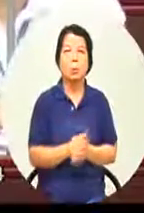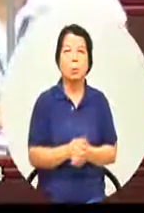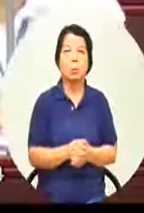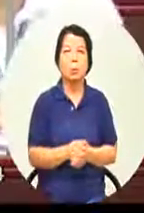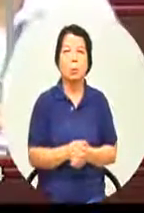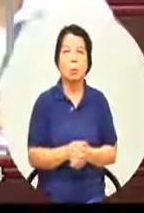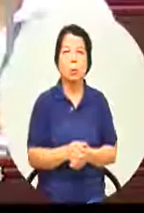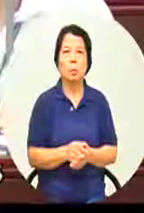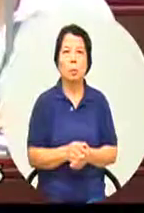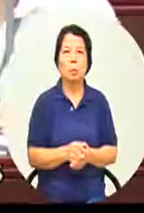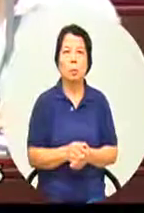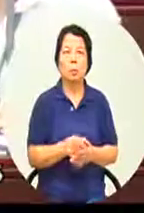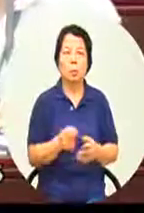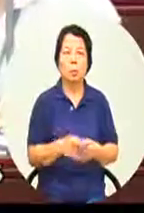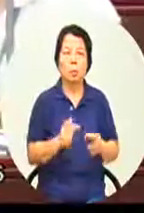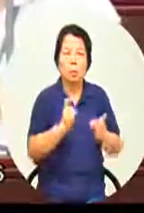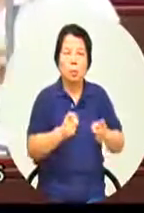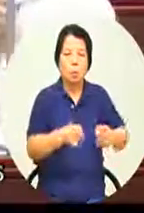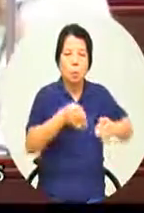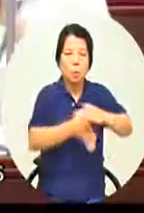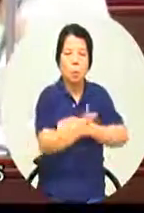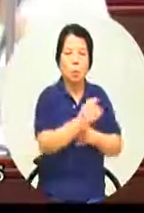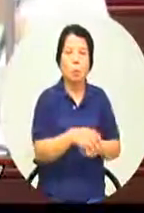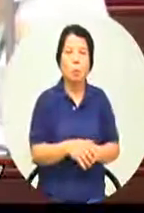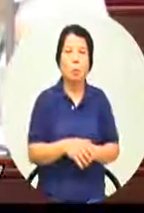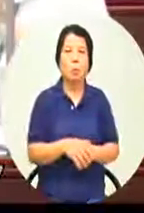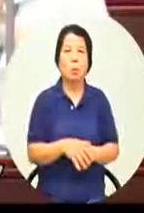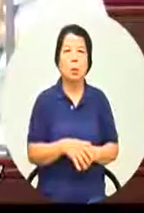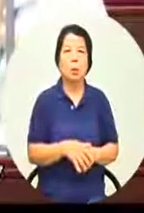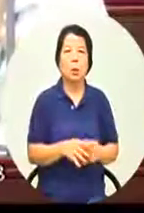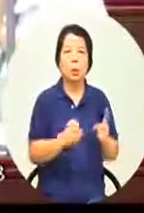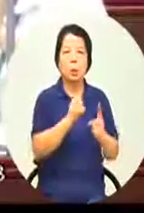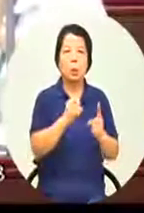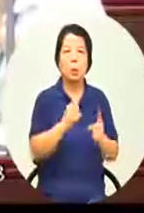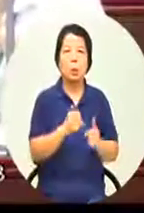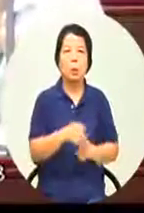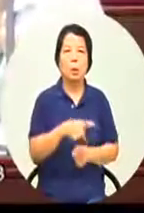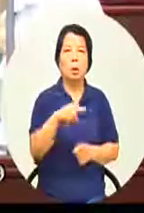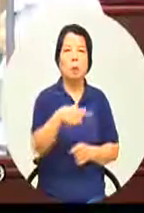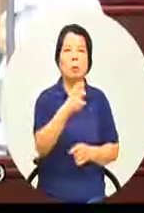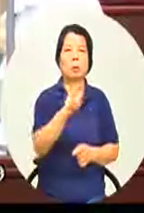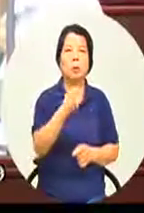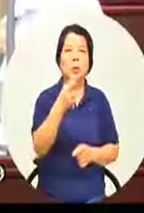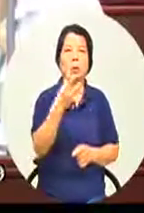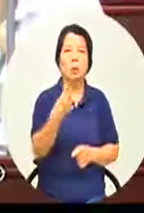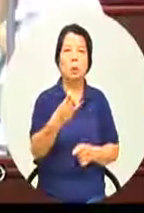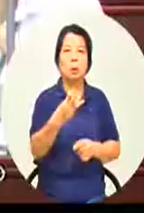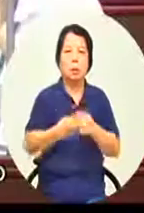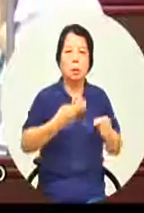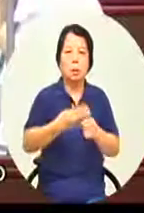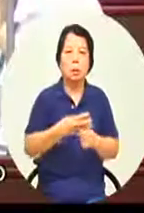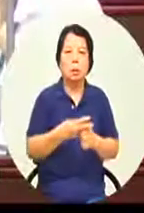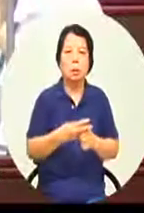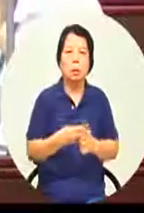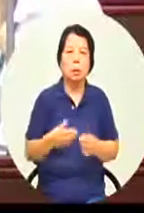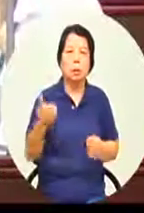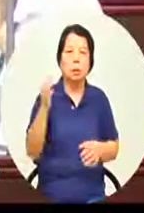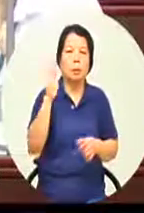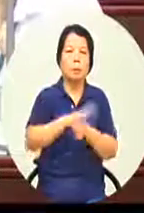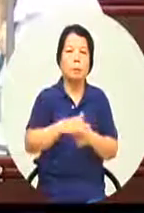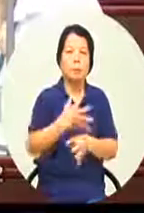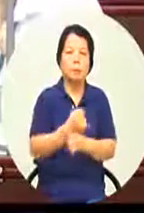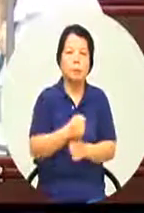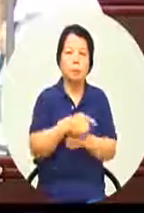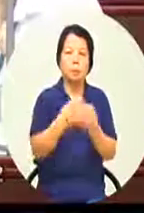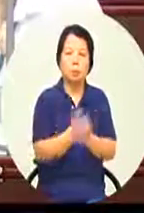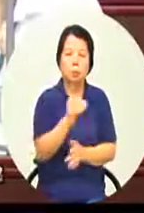过港隧道呢是到123年才会到了 那议员所关心的是不是在 哪里